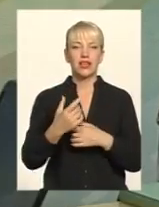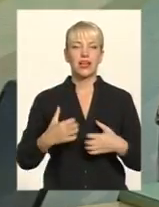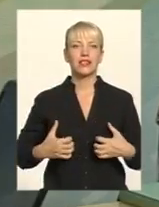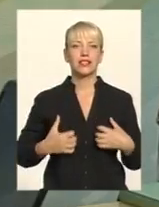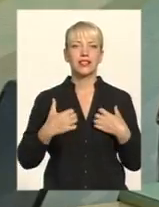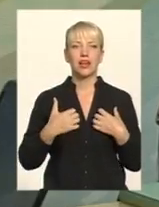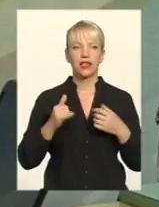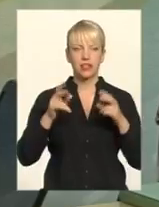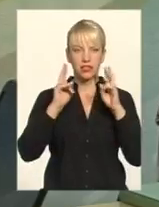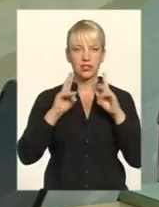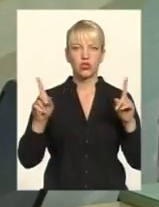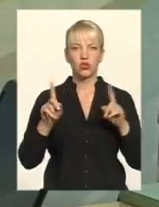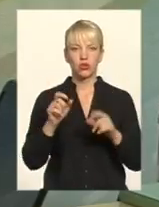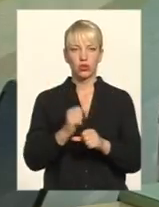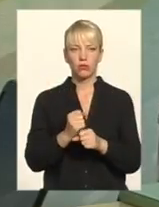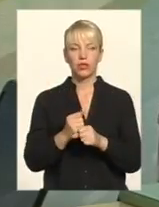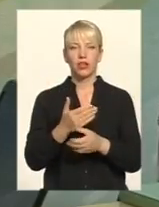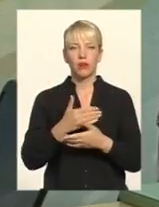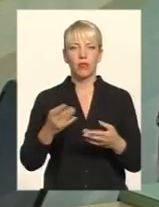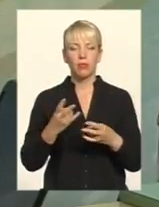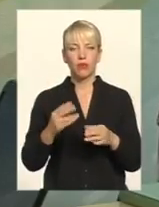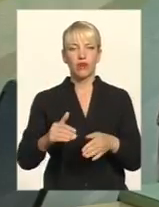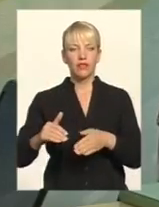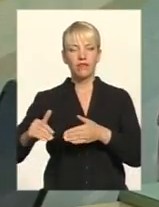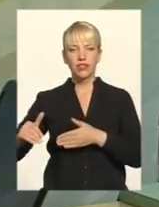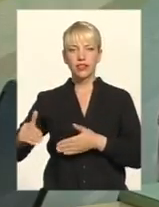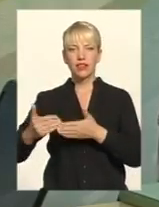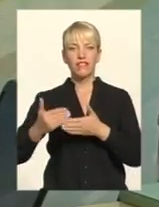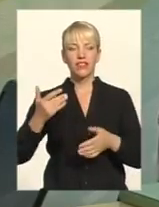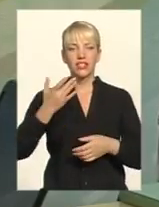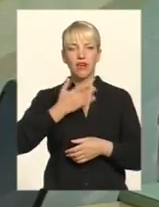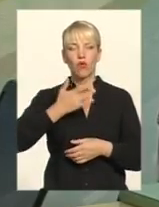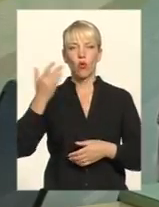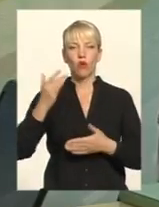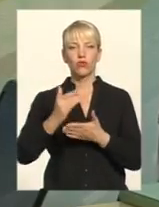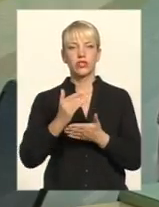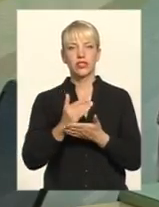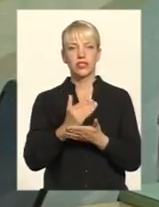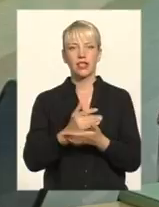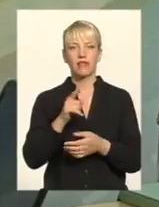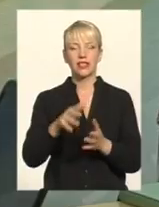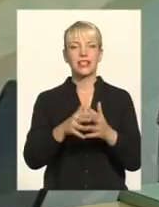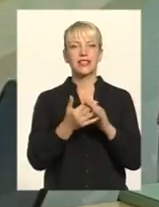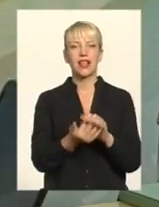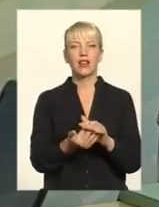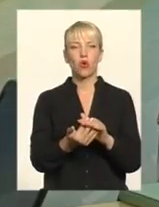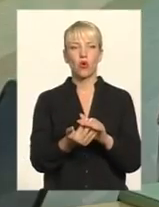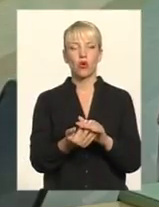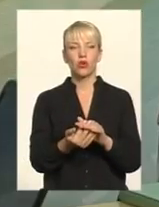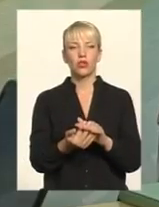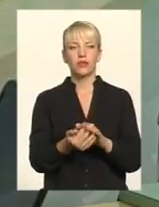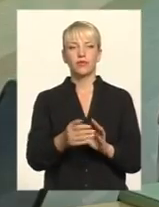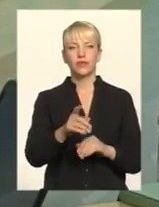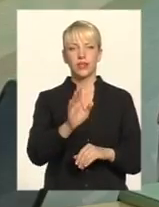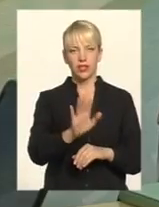вони не знають, що робити. Ми дійсно повинні відійти від тої старої совкової системи, там село, і там є